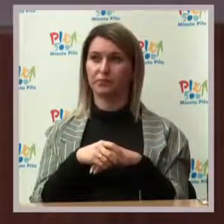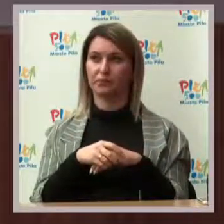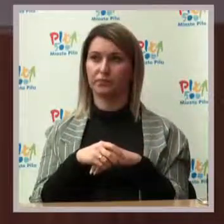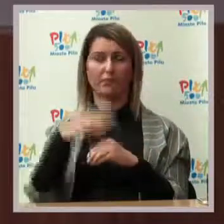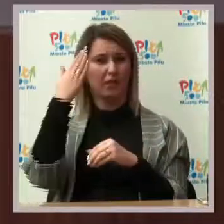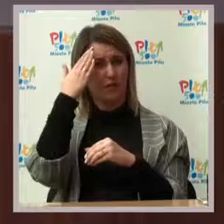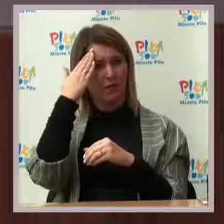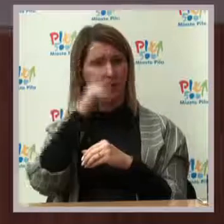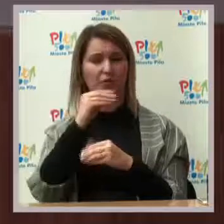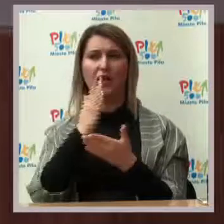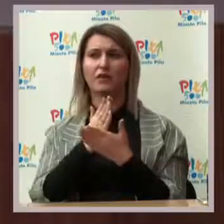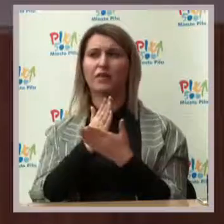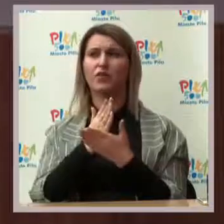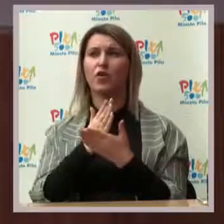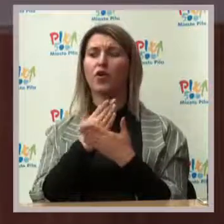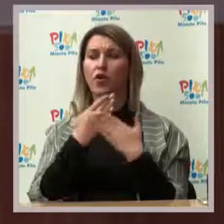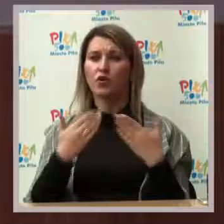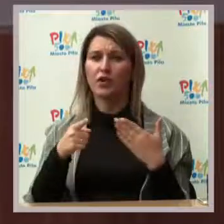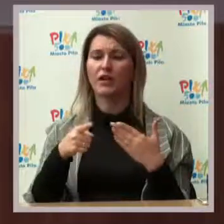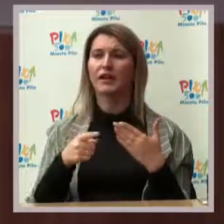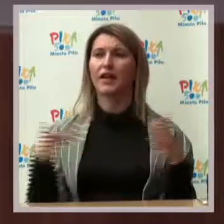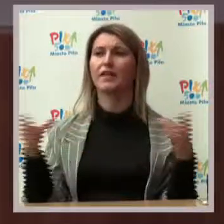dzięki takiej bardzo naszej wspólnej,